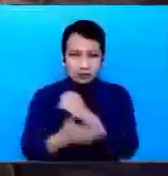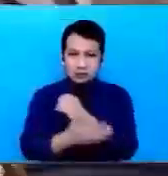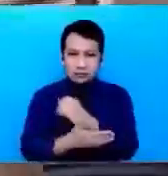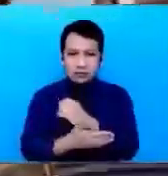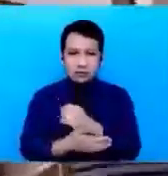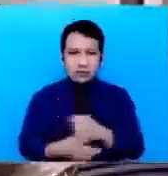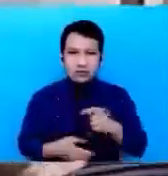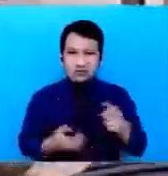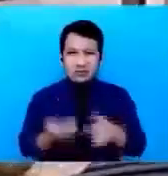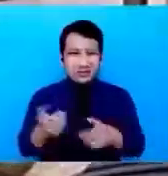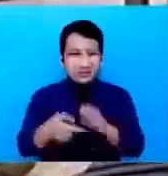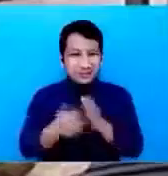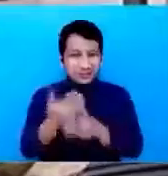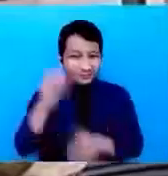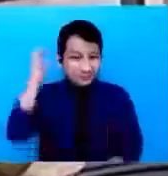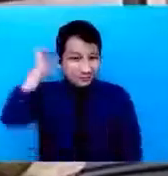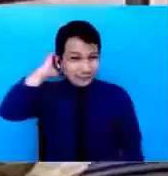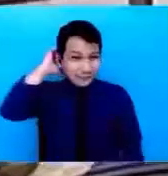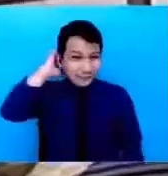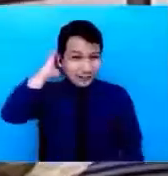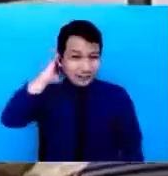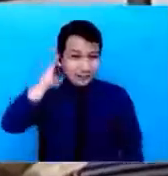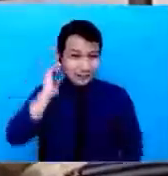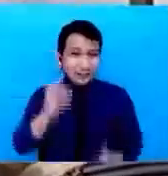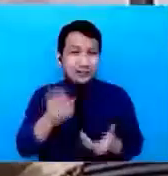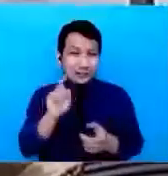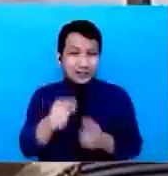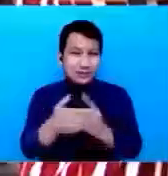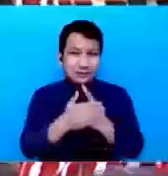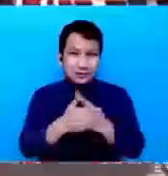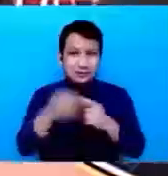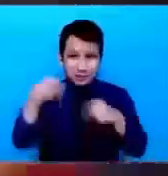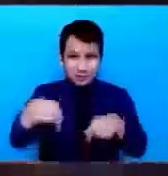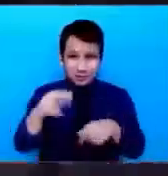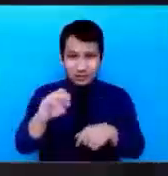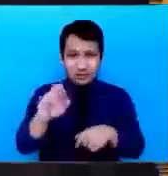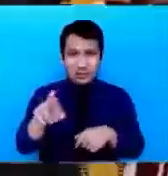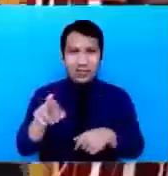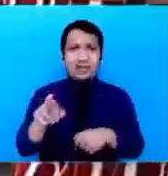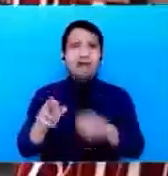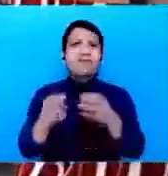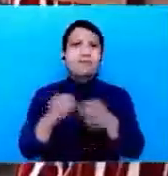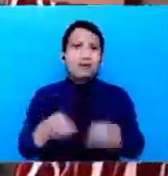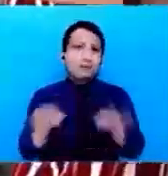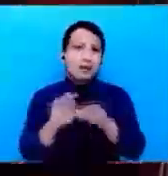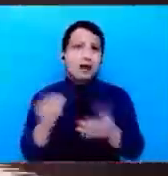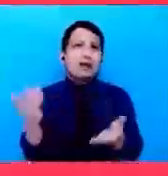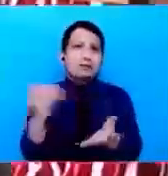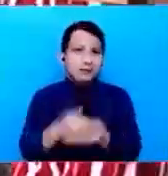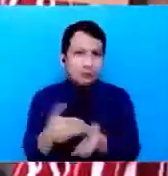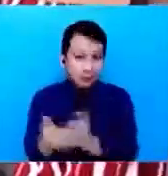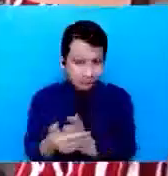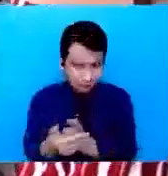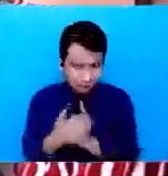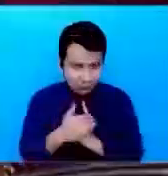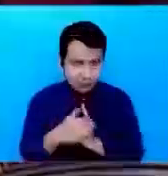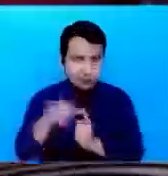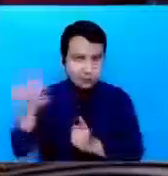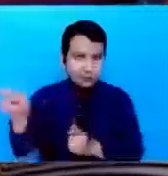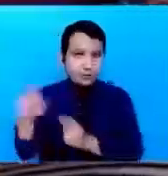napapakamot ng ulo dahil maiklima ng mandatory quarantine sa Metro Manila. Kailangan pa ulit nilang mag-quarantine pagdating sa